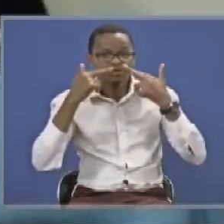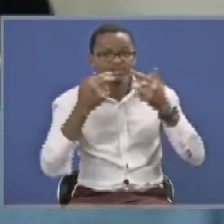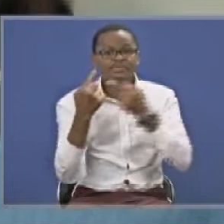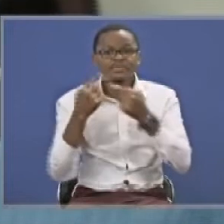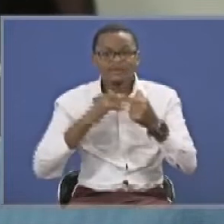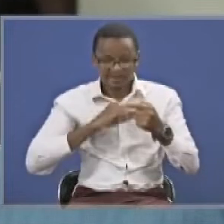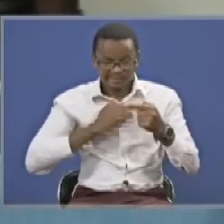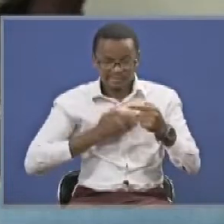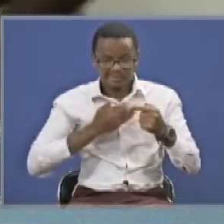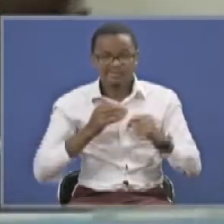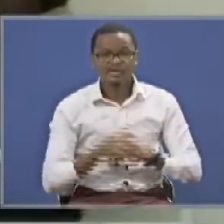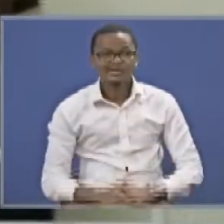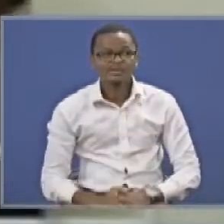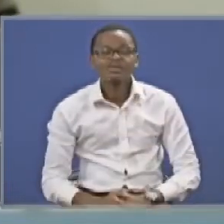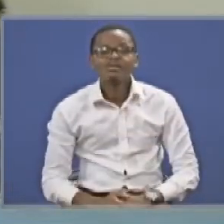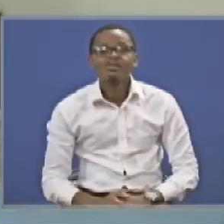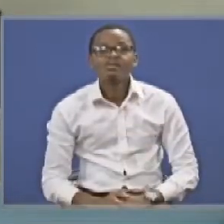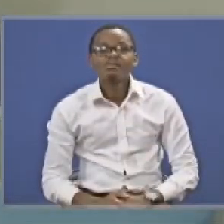vipumulio.